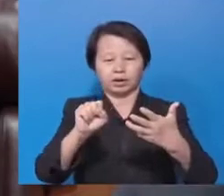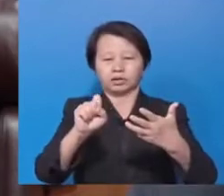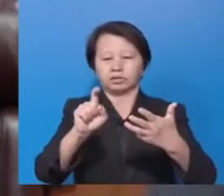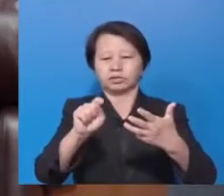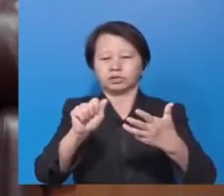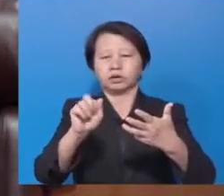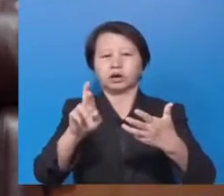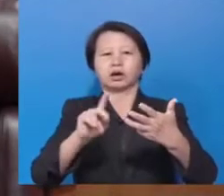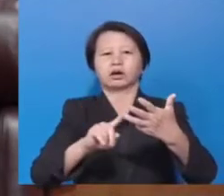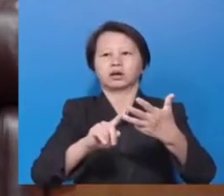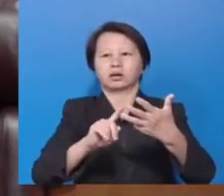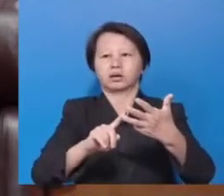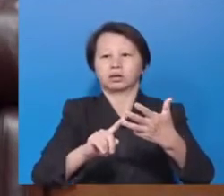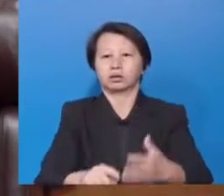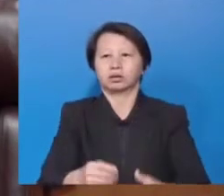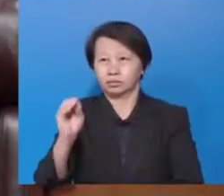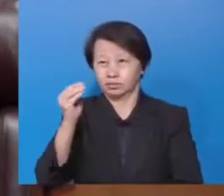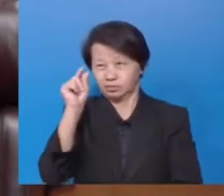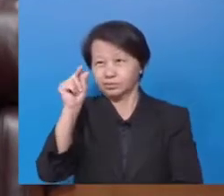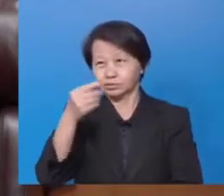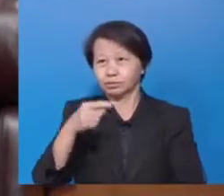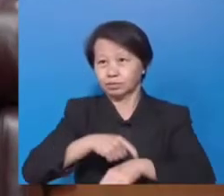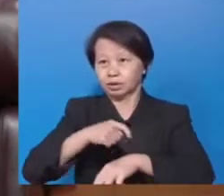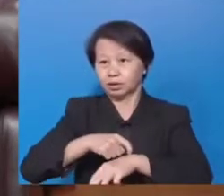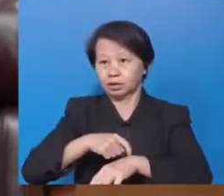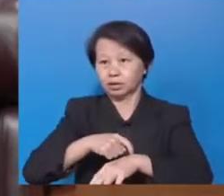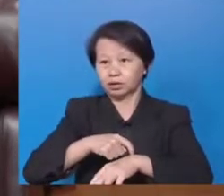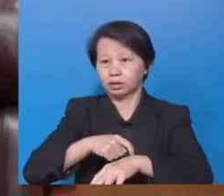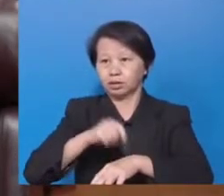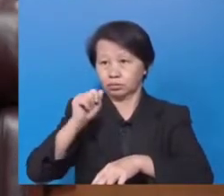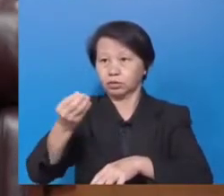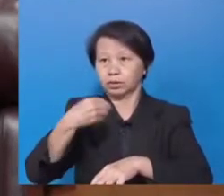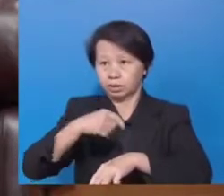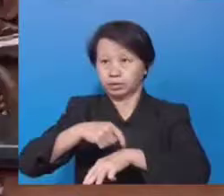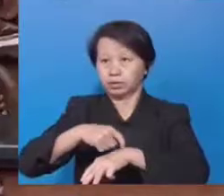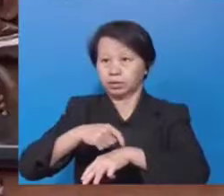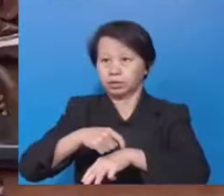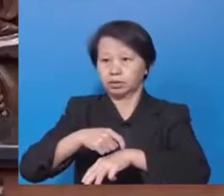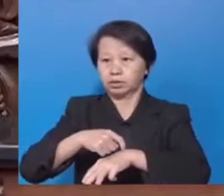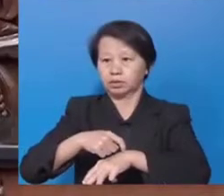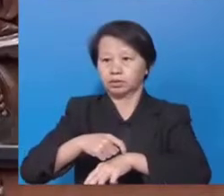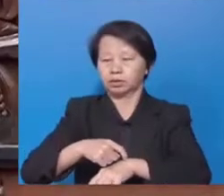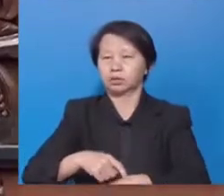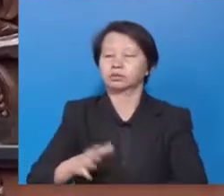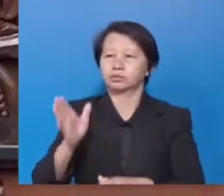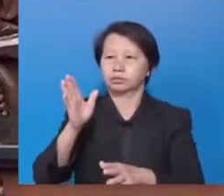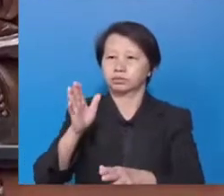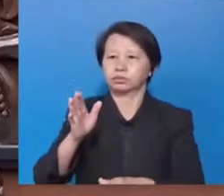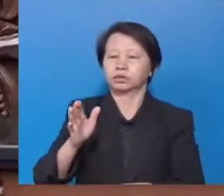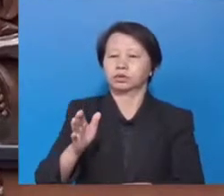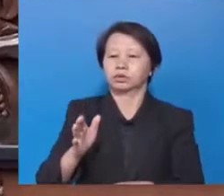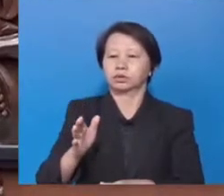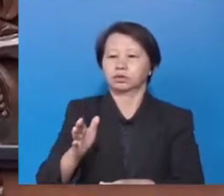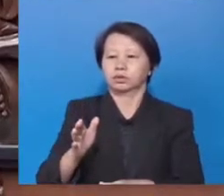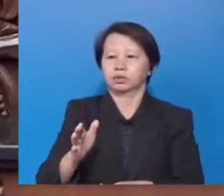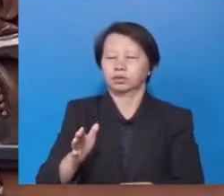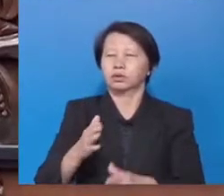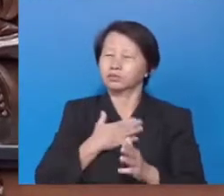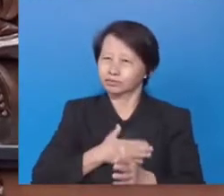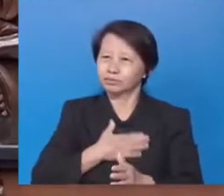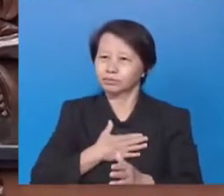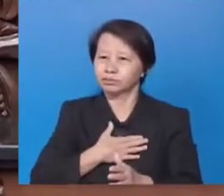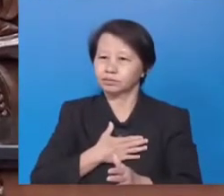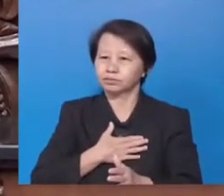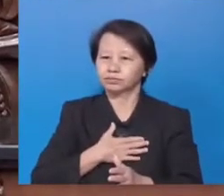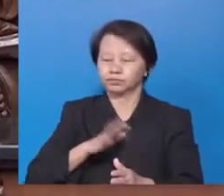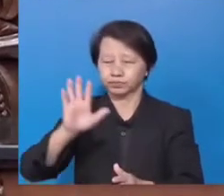MM Hai beli sedikit massage untuk Sena brush gaya momen ya guys sebelum tuh tetap minta